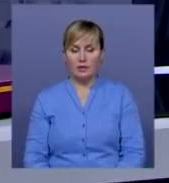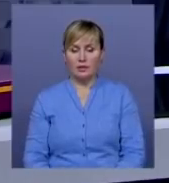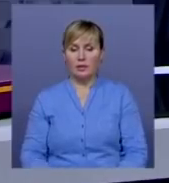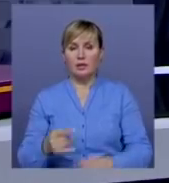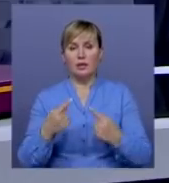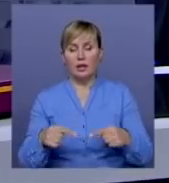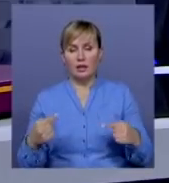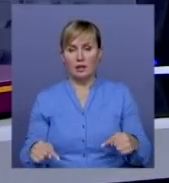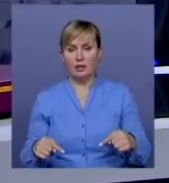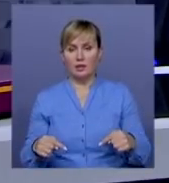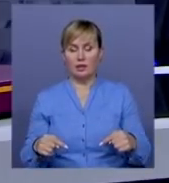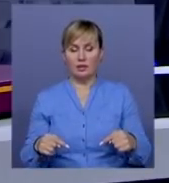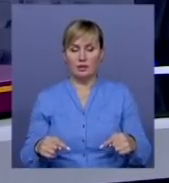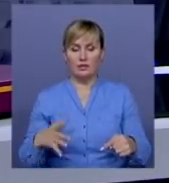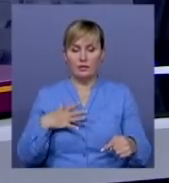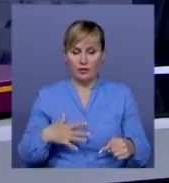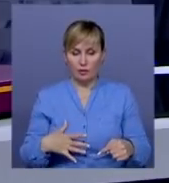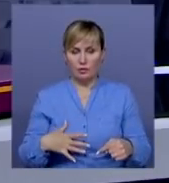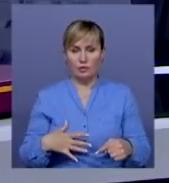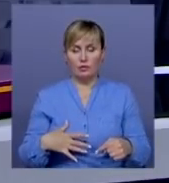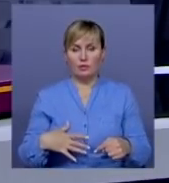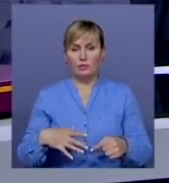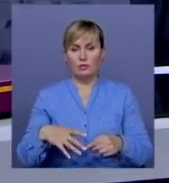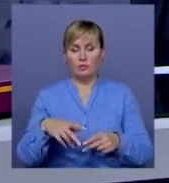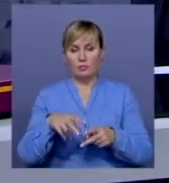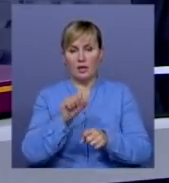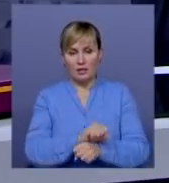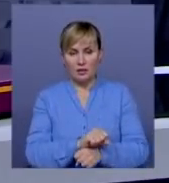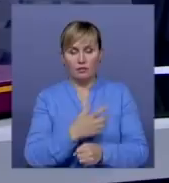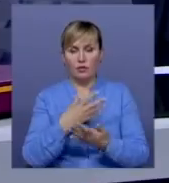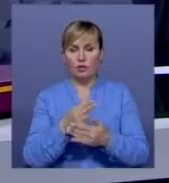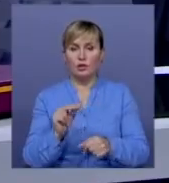них вынуждены прервать свое лечение, но